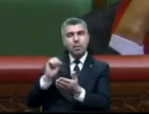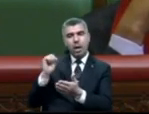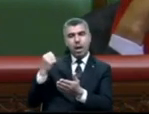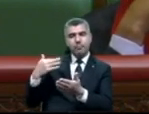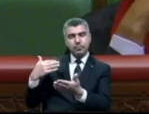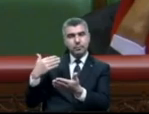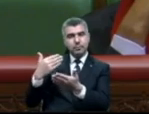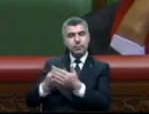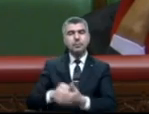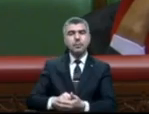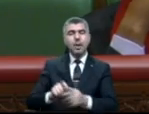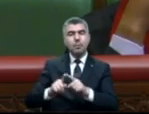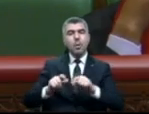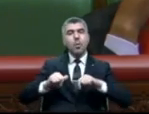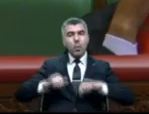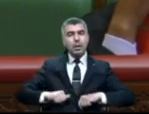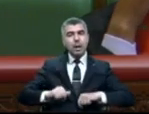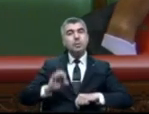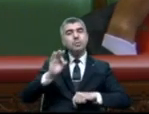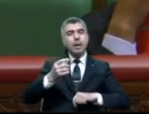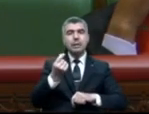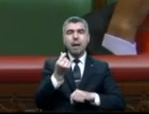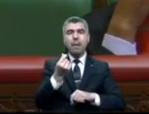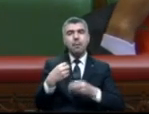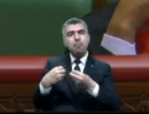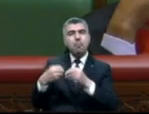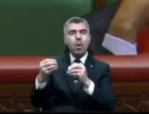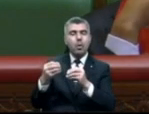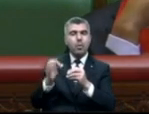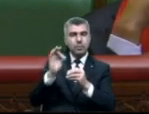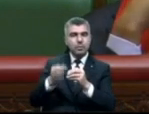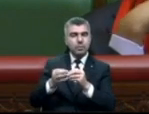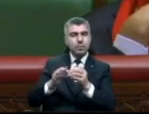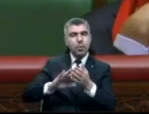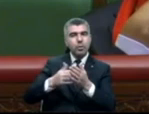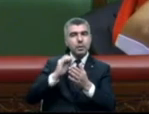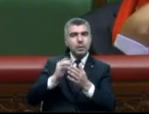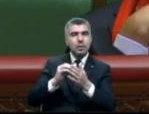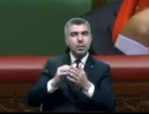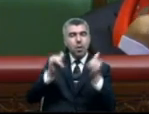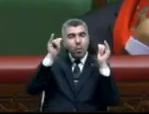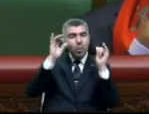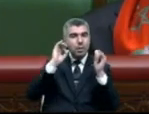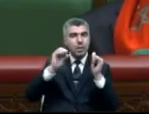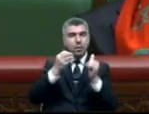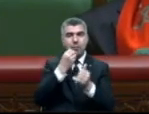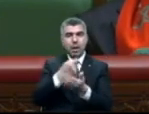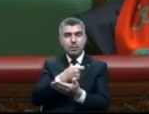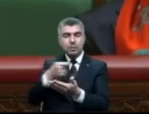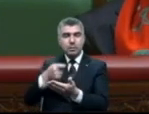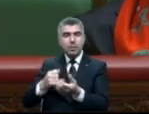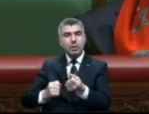السنوات الماضية هو، هل ستوفر لنا الوزارة أعلاف بأثمنة معقولة لإنقاذ ما تبقى من القطيع؟ وهل ستخصص لنا